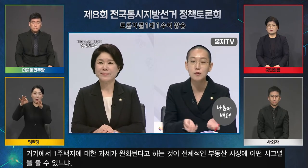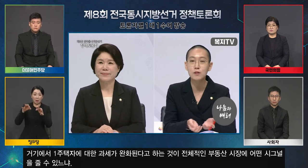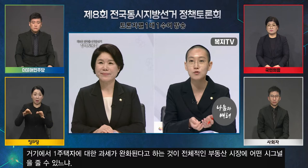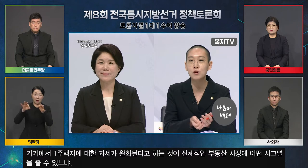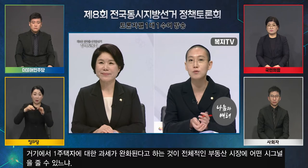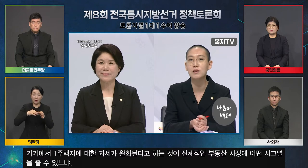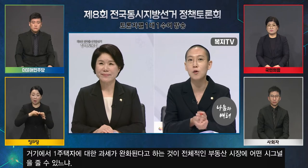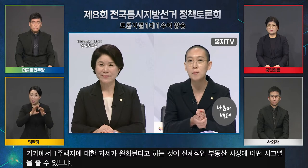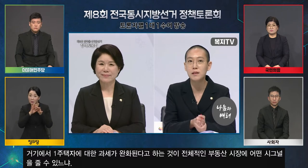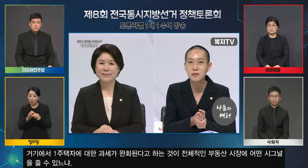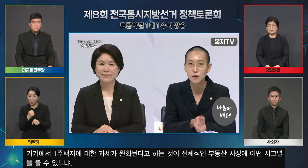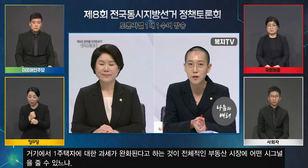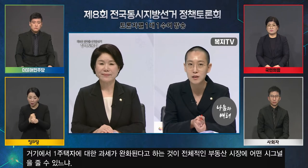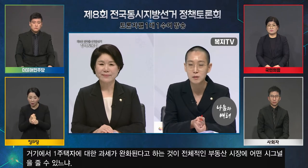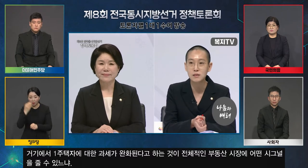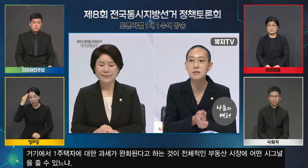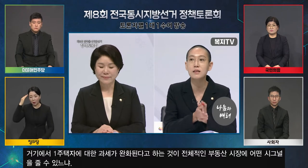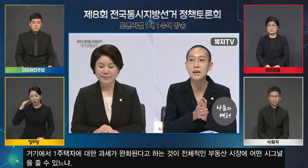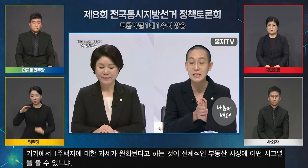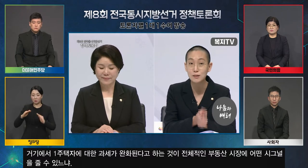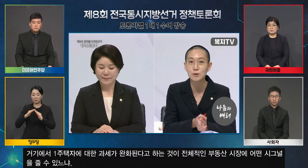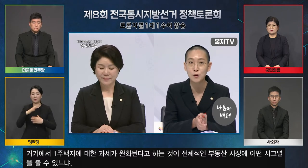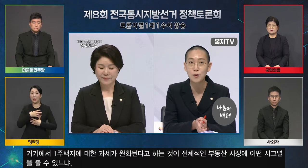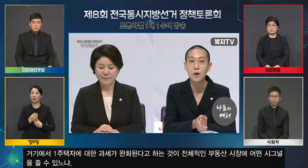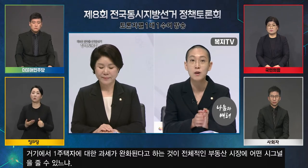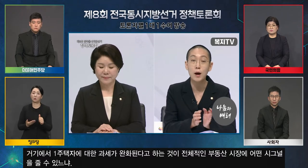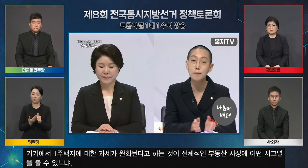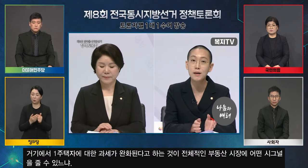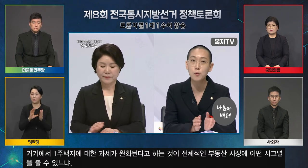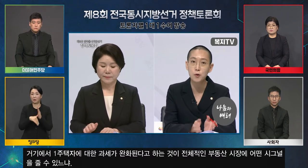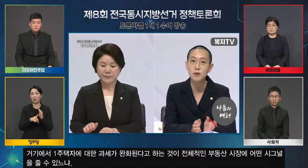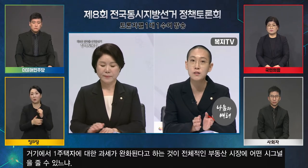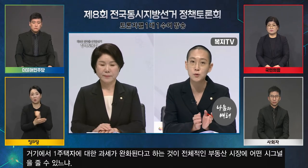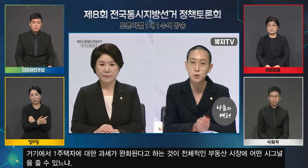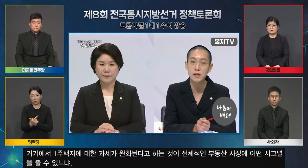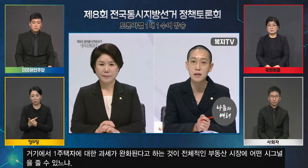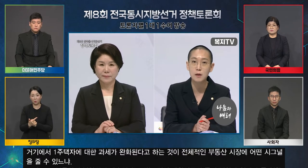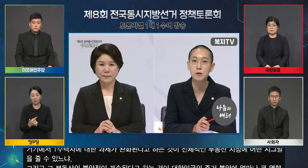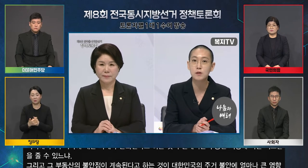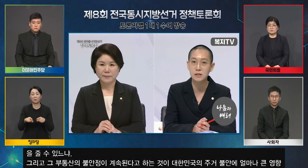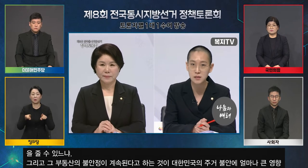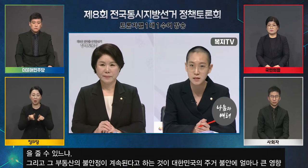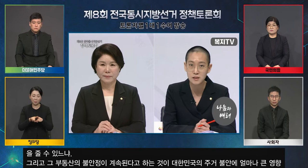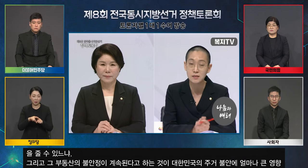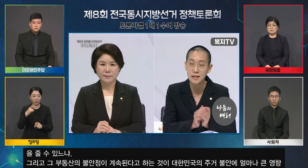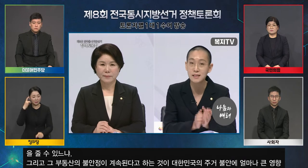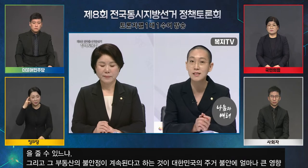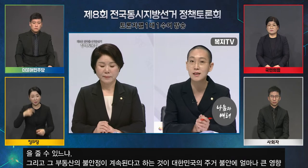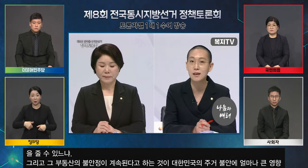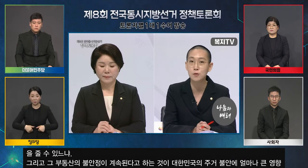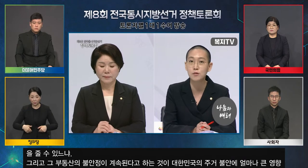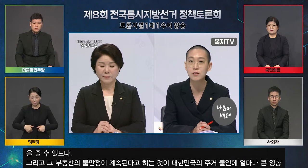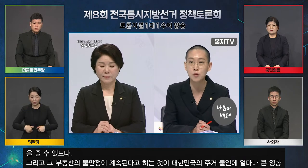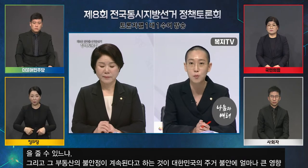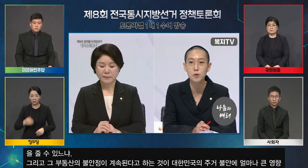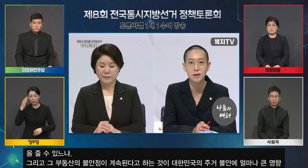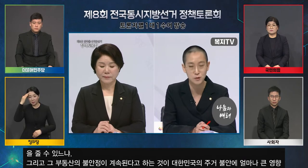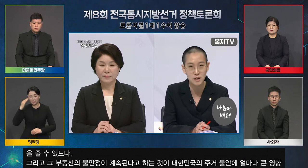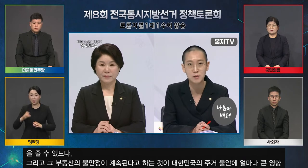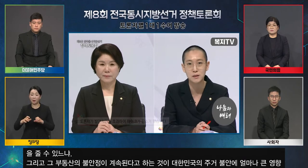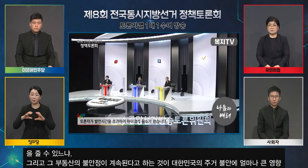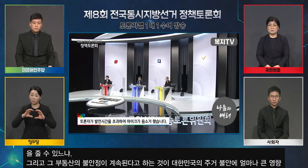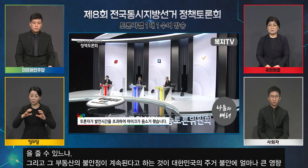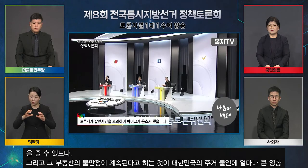대한민국의 주거 불안에 얼마나 큰 영향을 미치냐에 있어서 함께 고려하는 것 또한 대한민국의 지자체장들에게 요구되는